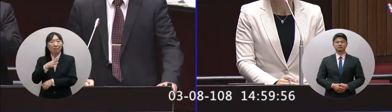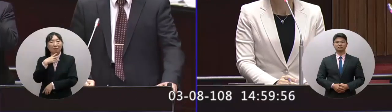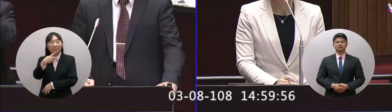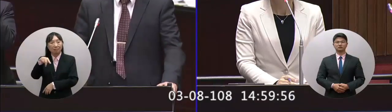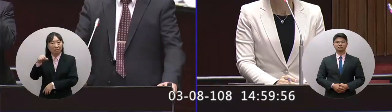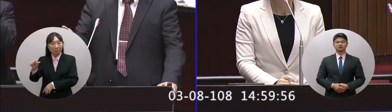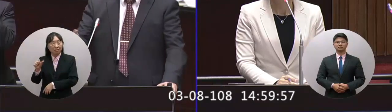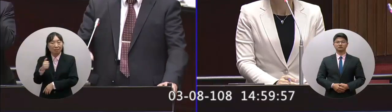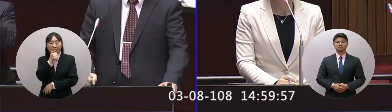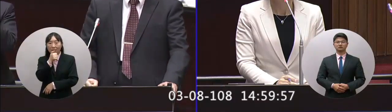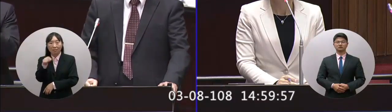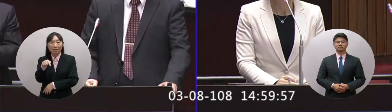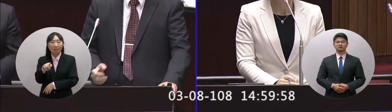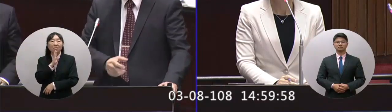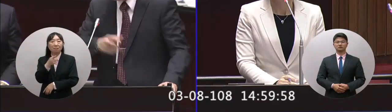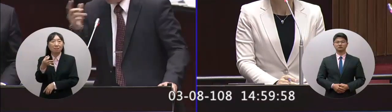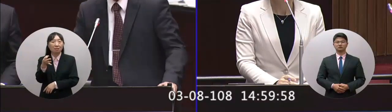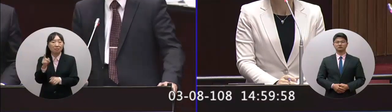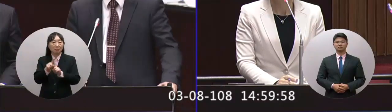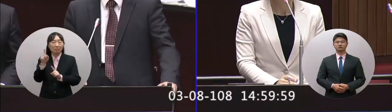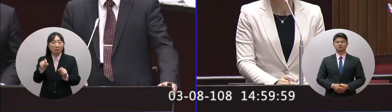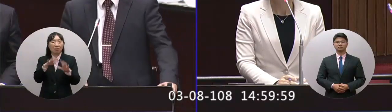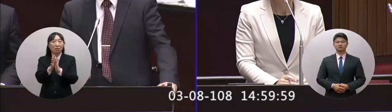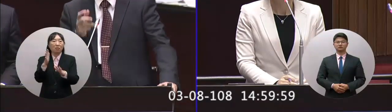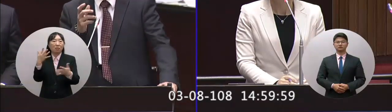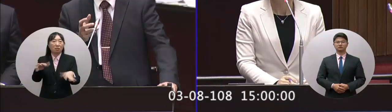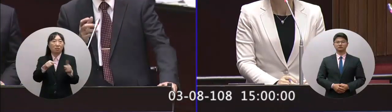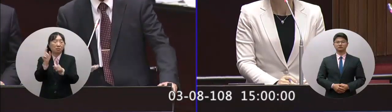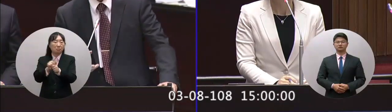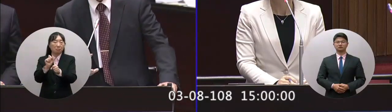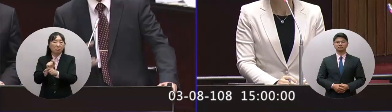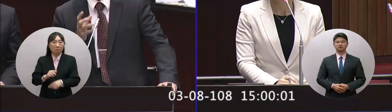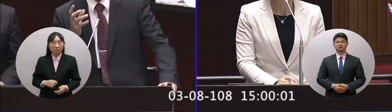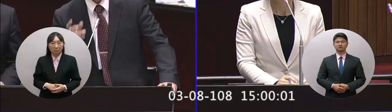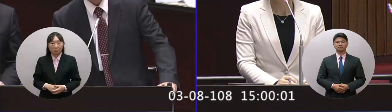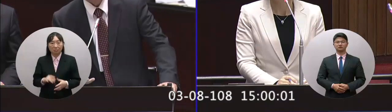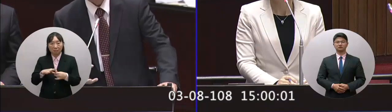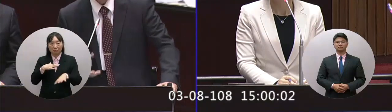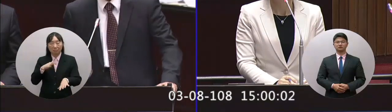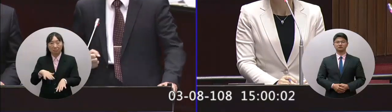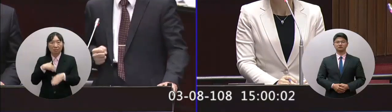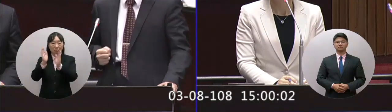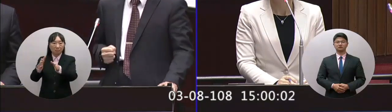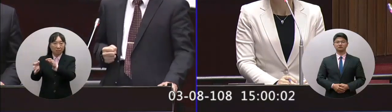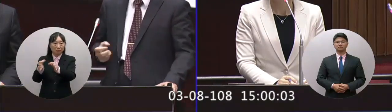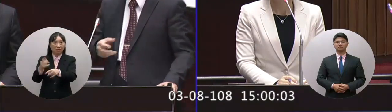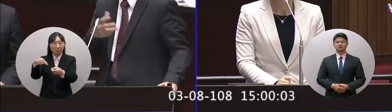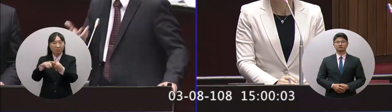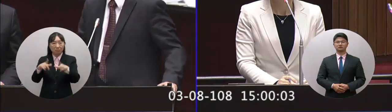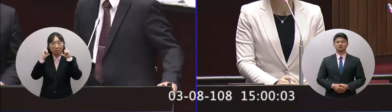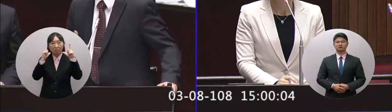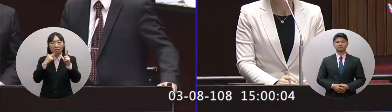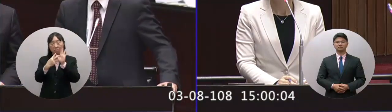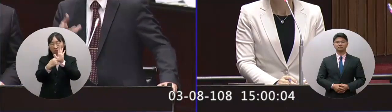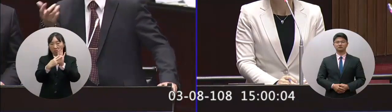甲2.5块哦。你看3分之的计数，啊，咱叫抹黑啊。啊，所以讲，我嘛甲只开发商讲，恁来徛出来讲，但